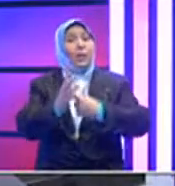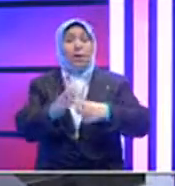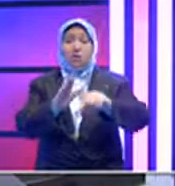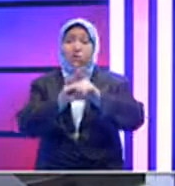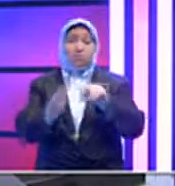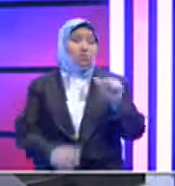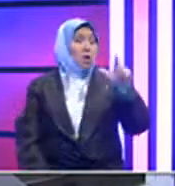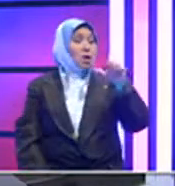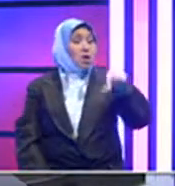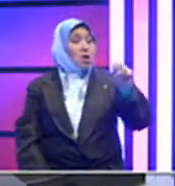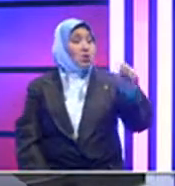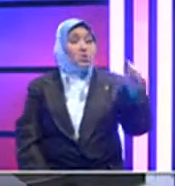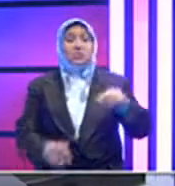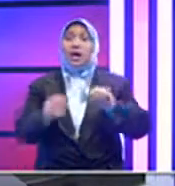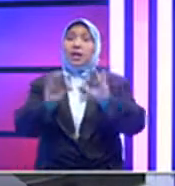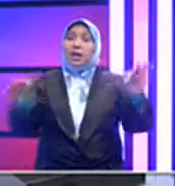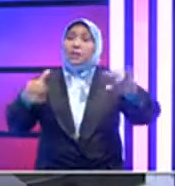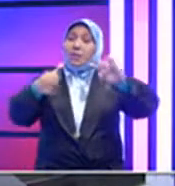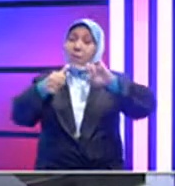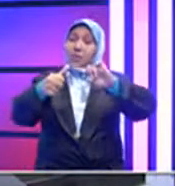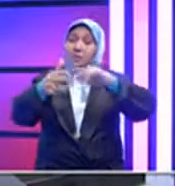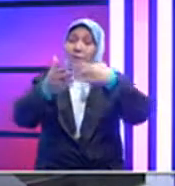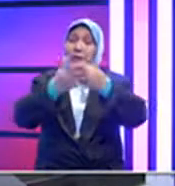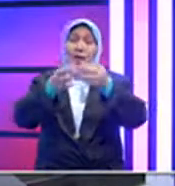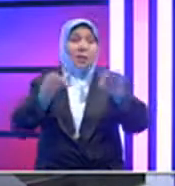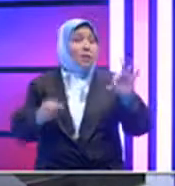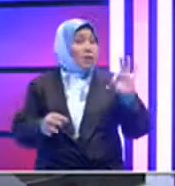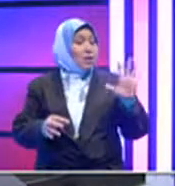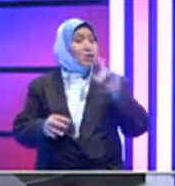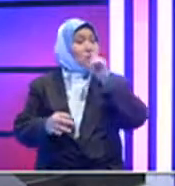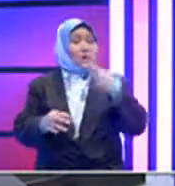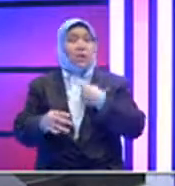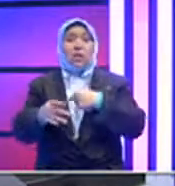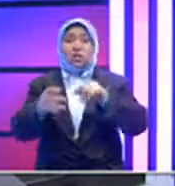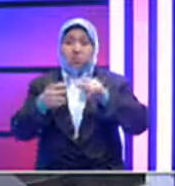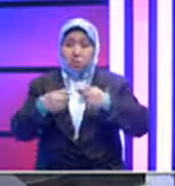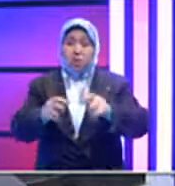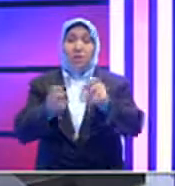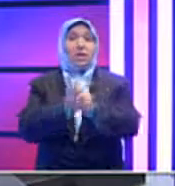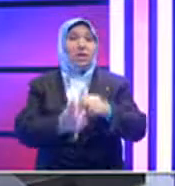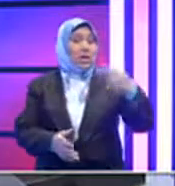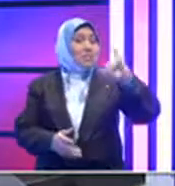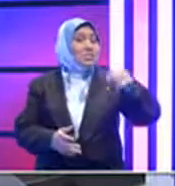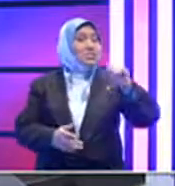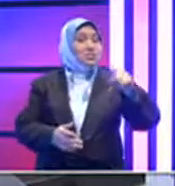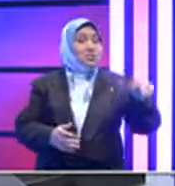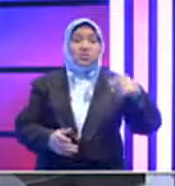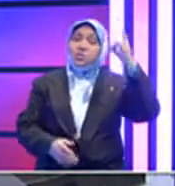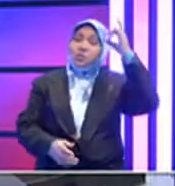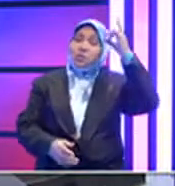al-kautsar ayat pertama sehingga Ajax yang kelima pastinya kita coba dengan Murottal Hijaz Insyaallah